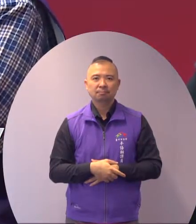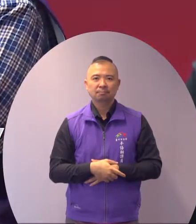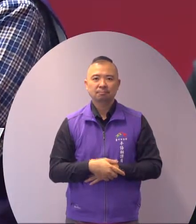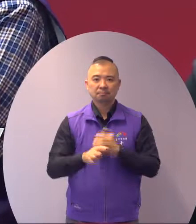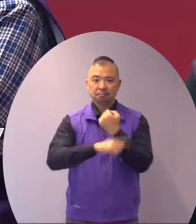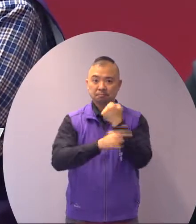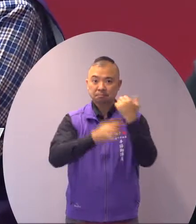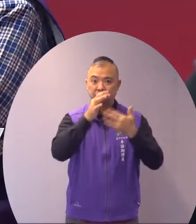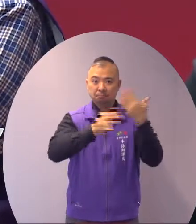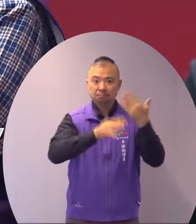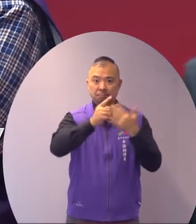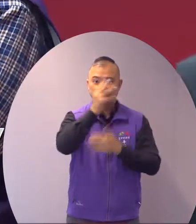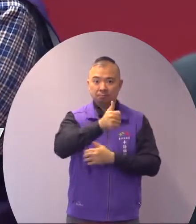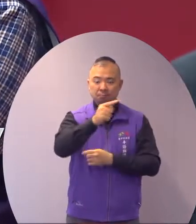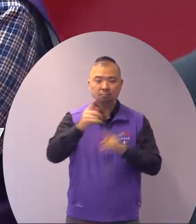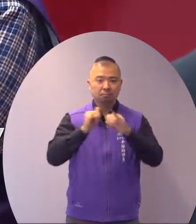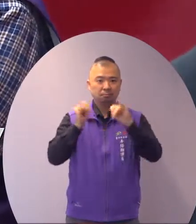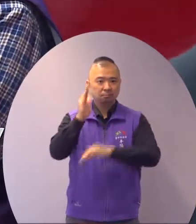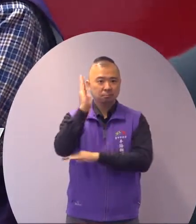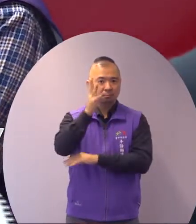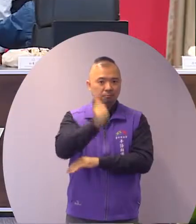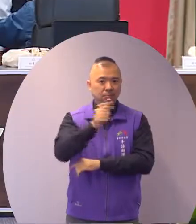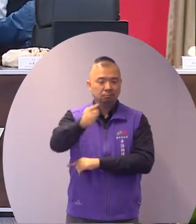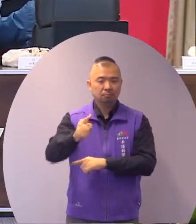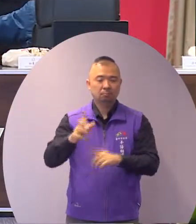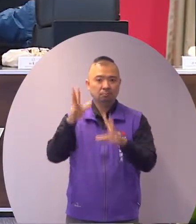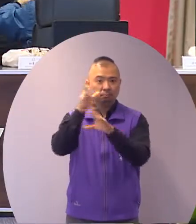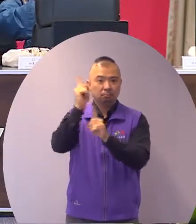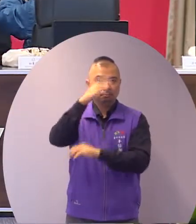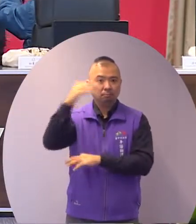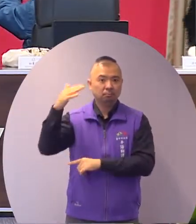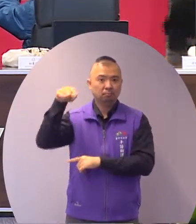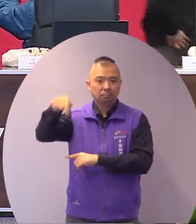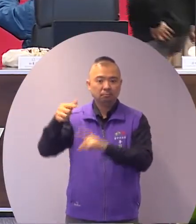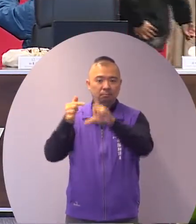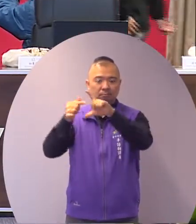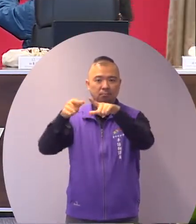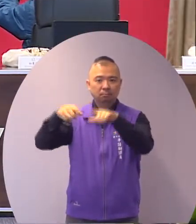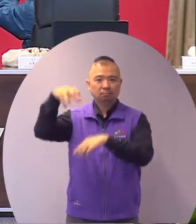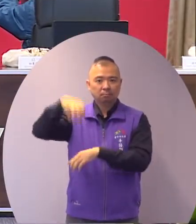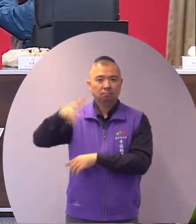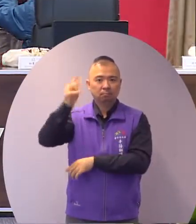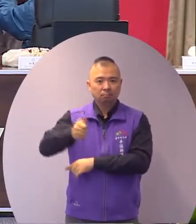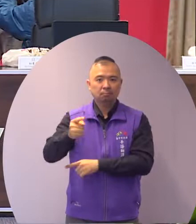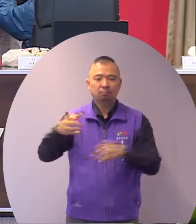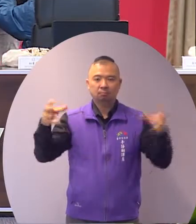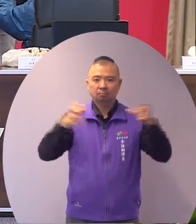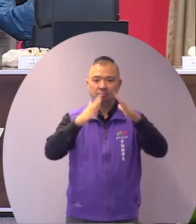请法制局局长、民政局局长、神冈区公所区长一同上台与市长合影。